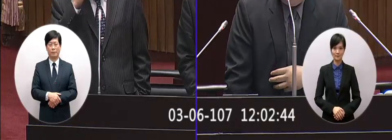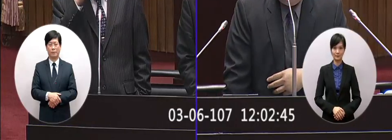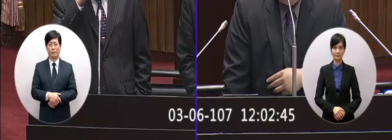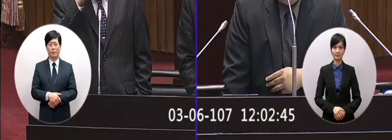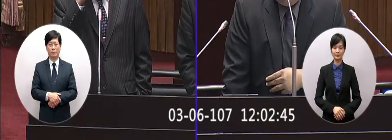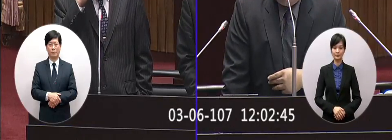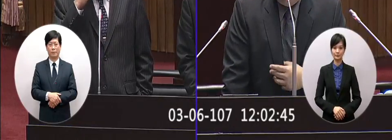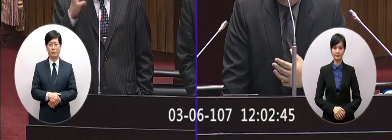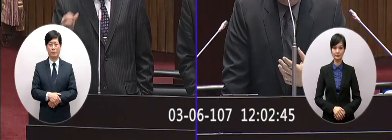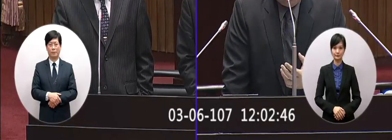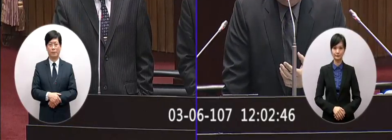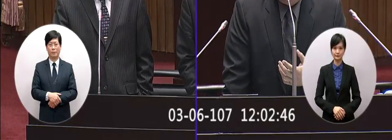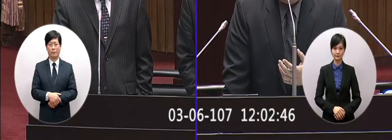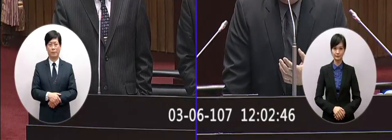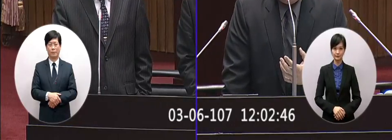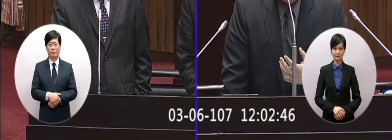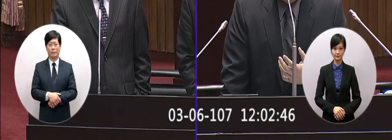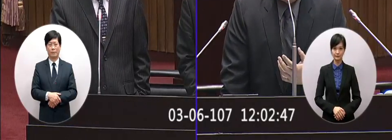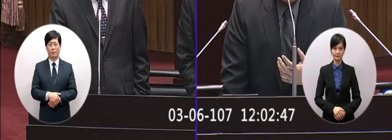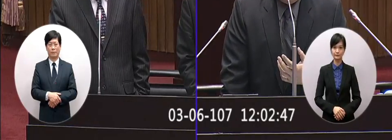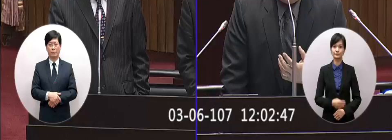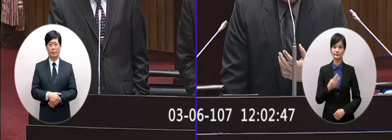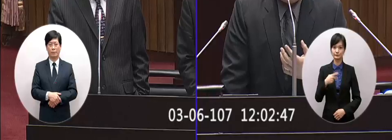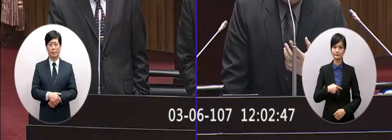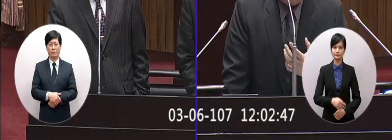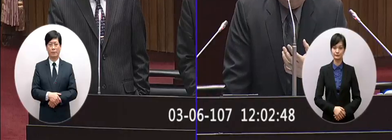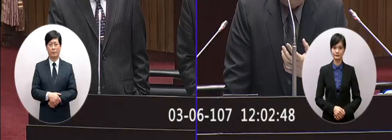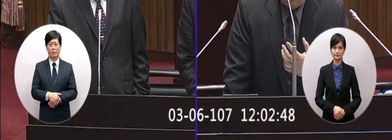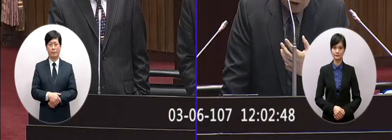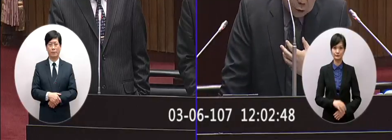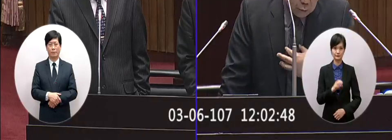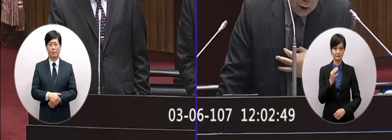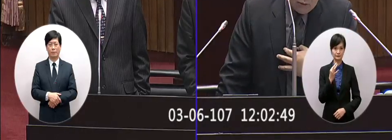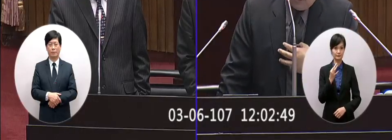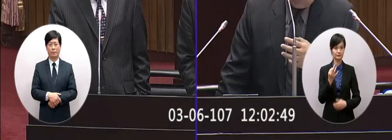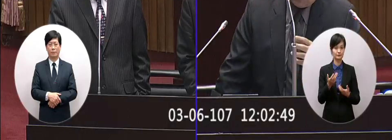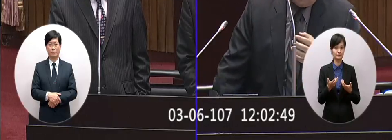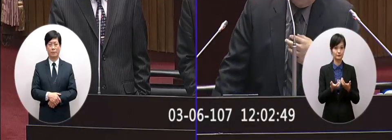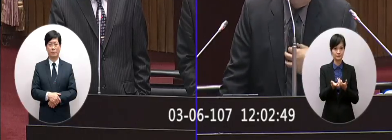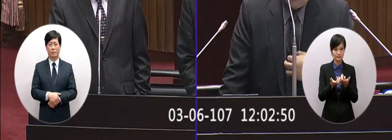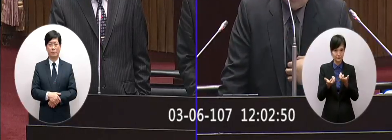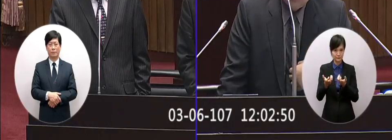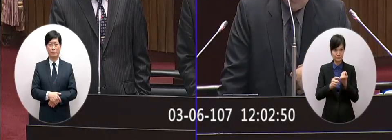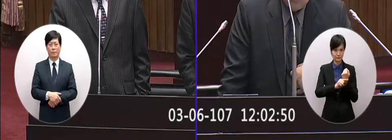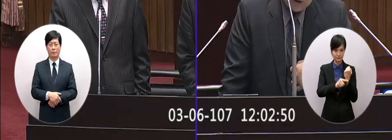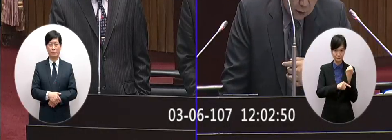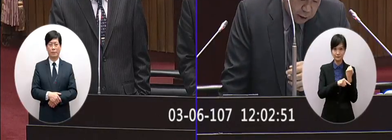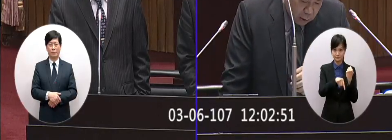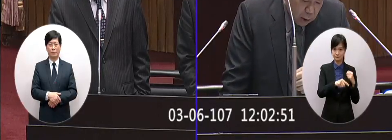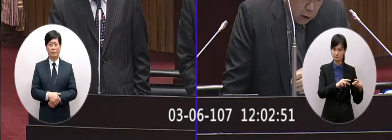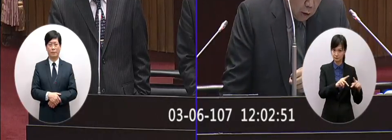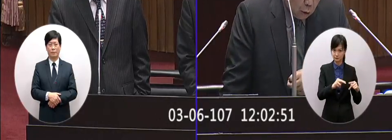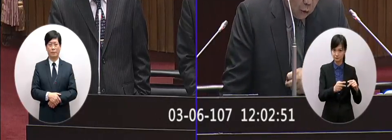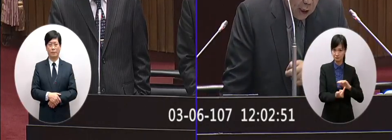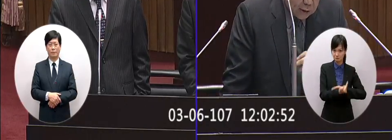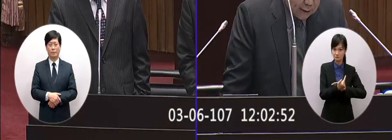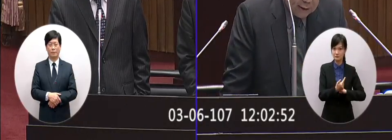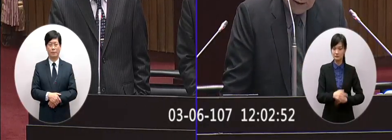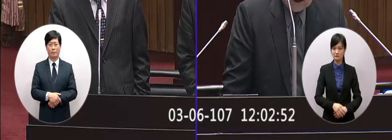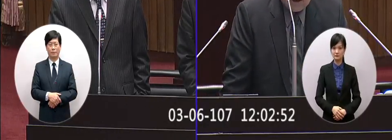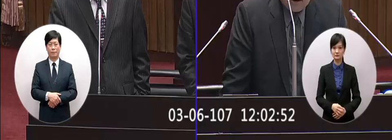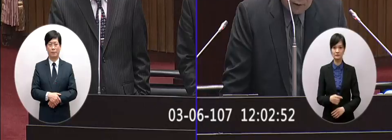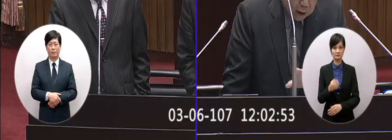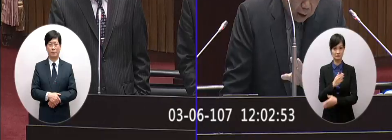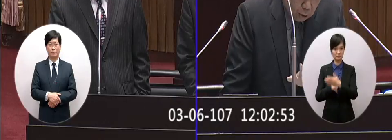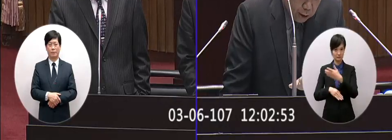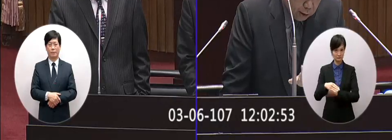那另外就是说，我们现在积极要来做财划法的修订。我在这边跟院长讲，同样在